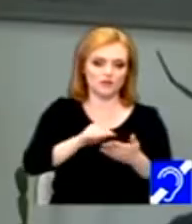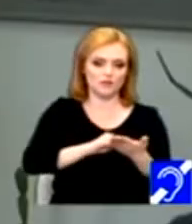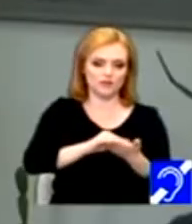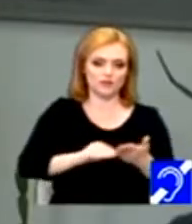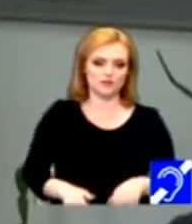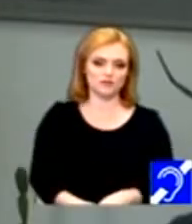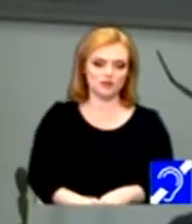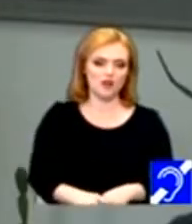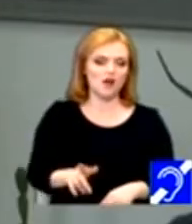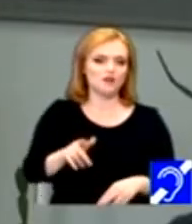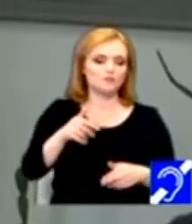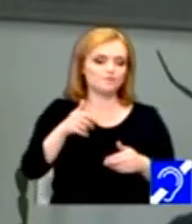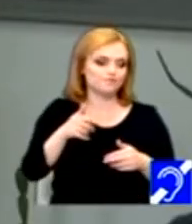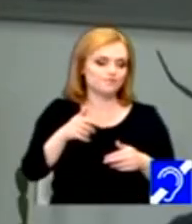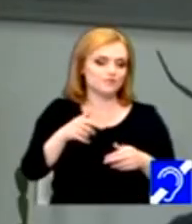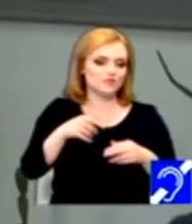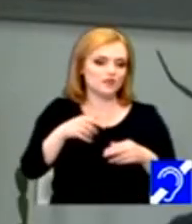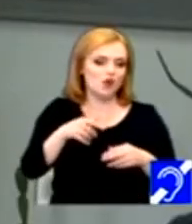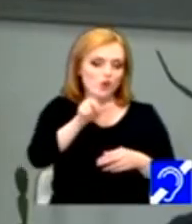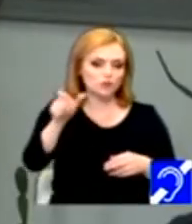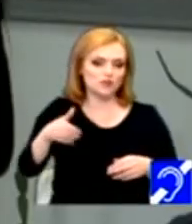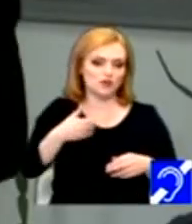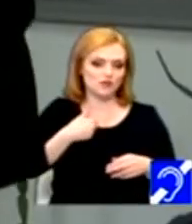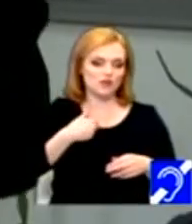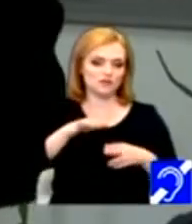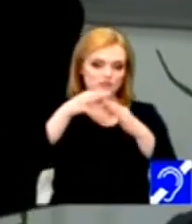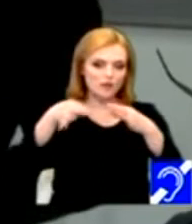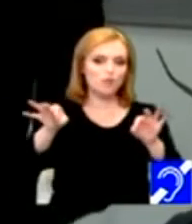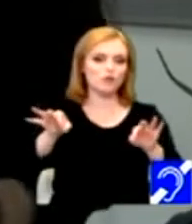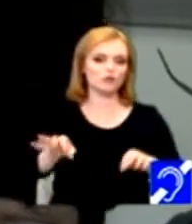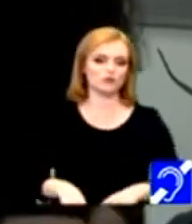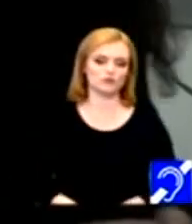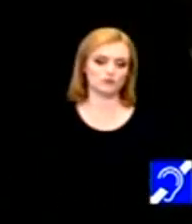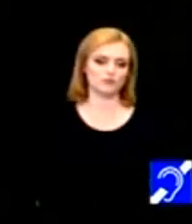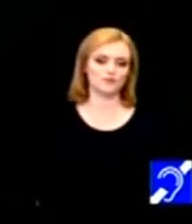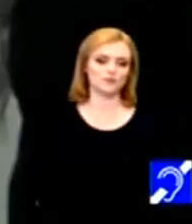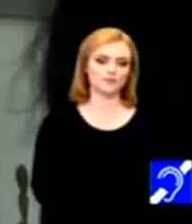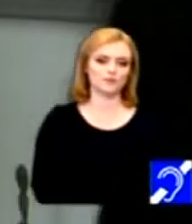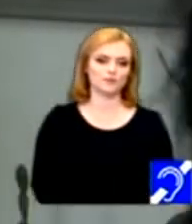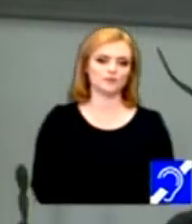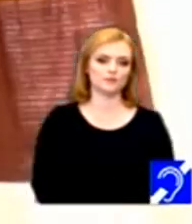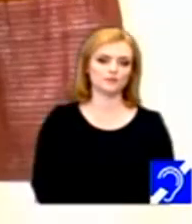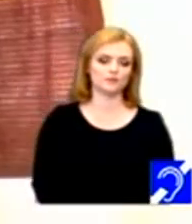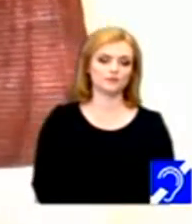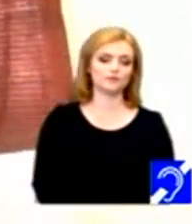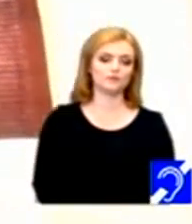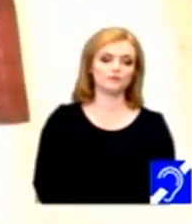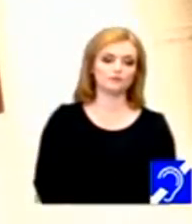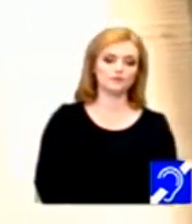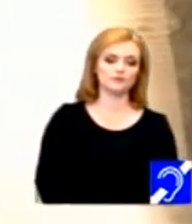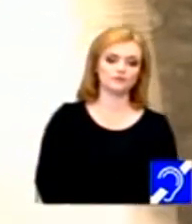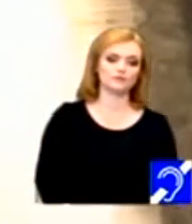Treaba asta cu libertatea e mai mult o teorie decât o practică. Cred